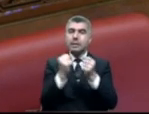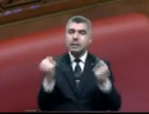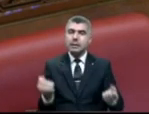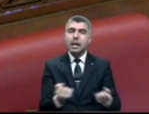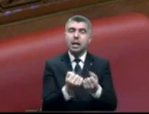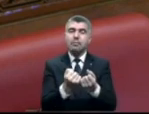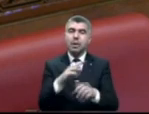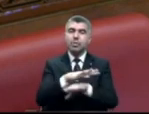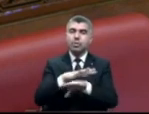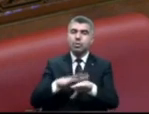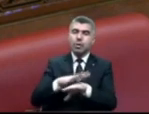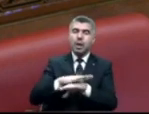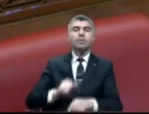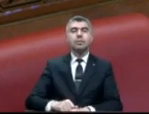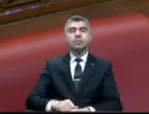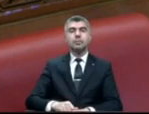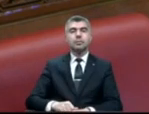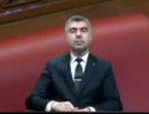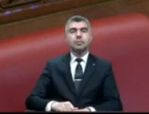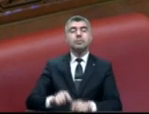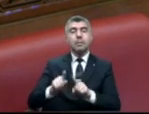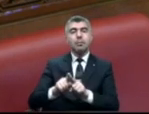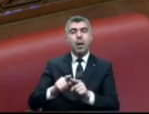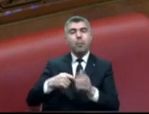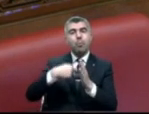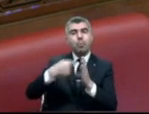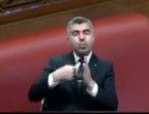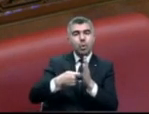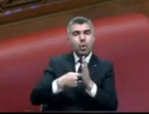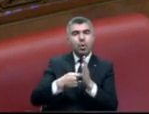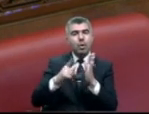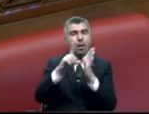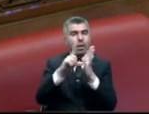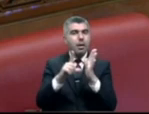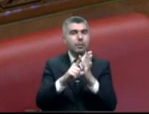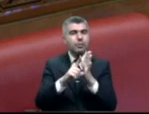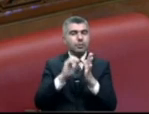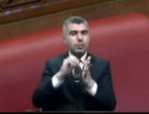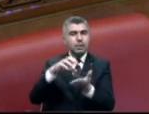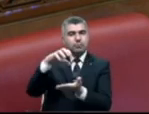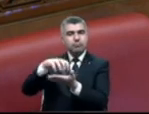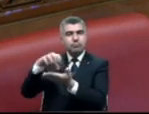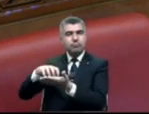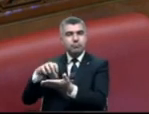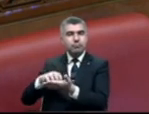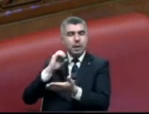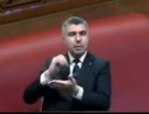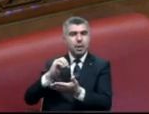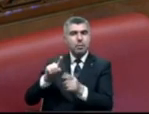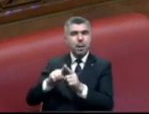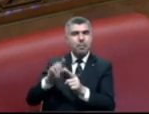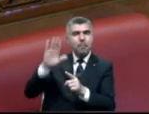صعيد الجهوي والمحلي. فكان المصادقة على مشروع ديال المرسوم المتعلق بالمنطقة المنجمية لتافيلة